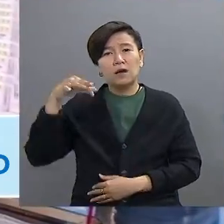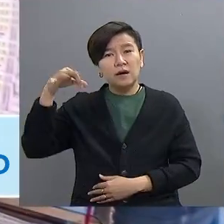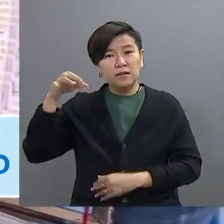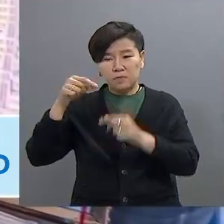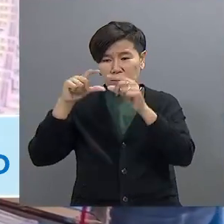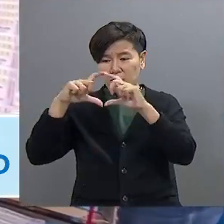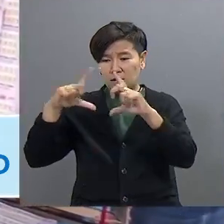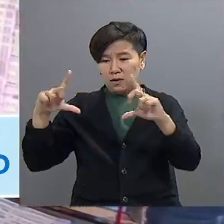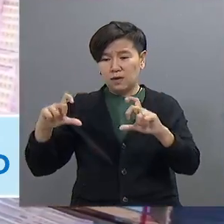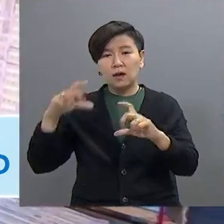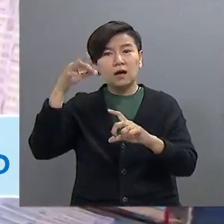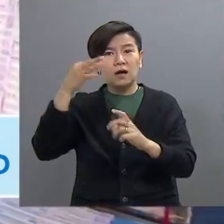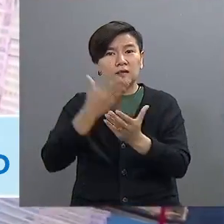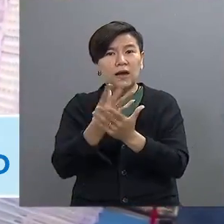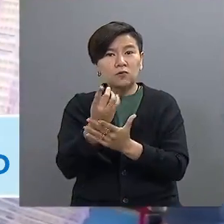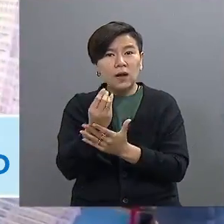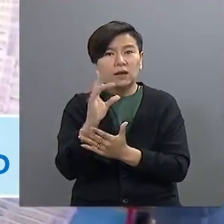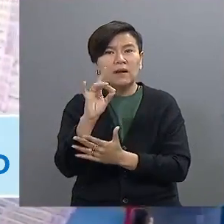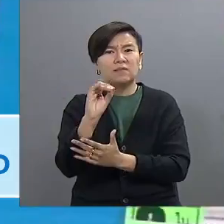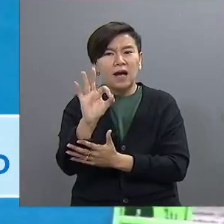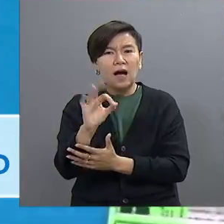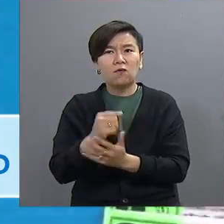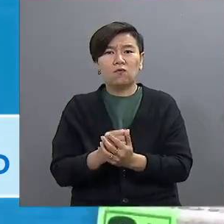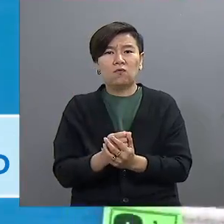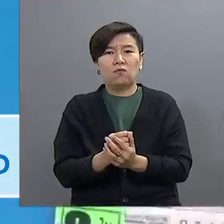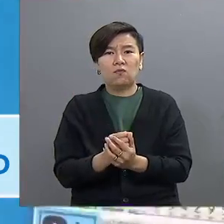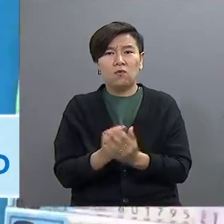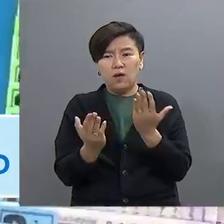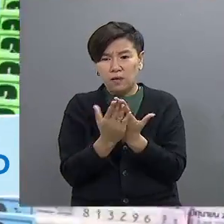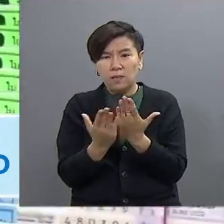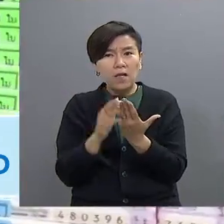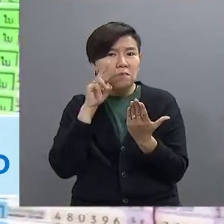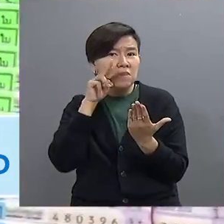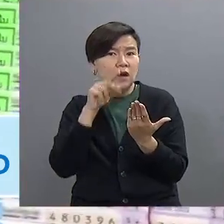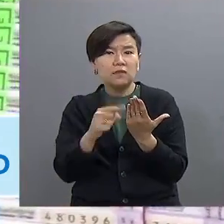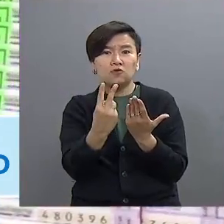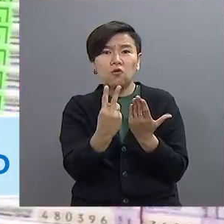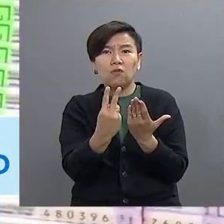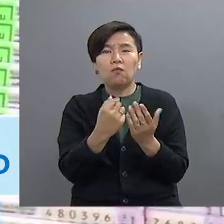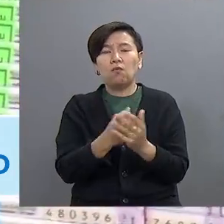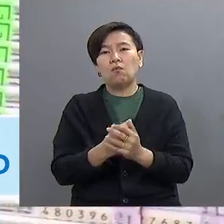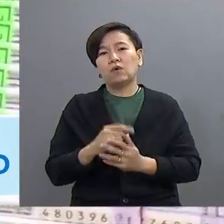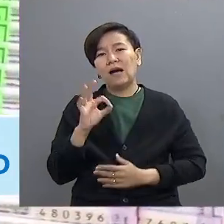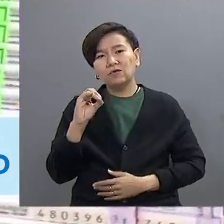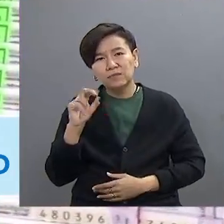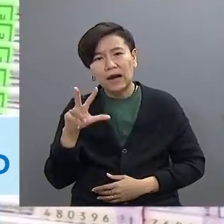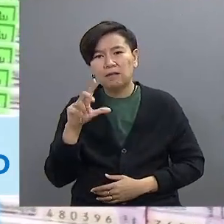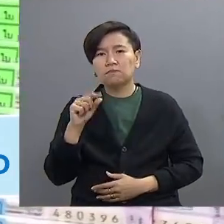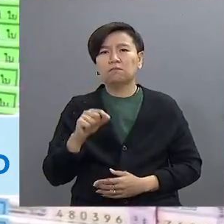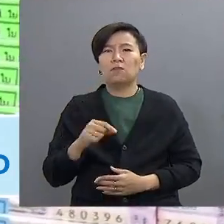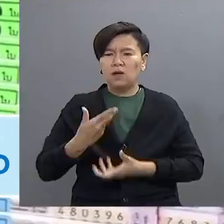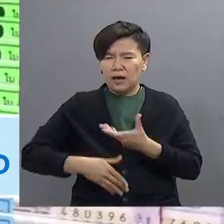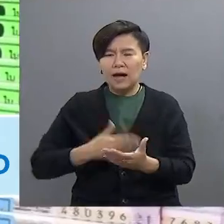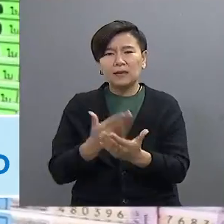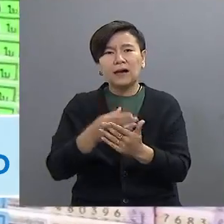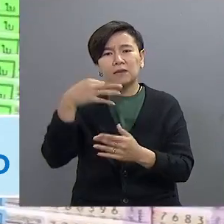แล้วเลขชุด2ใบรับมาก็ปาเข้าไป92ถึง93บาทแล้วก็ต้องเอามาขายใบละ100เหมือนเดิมนะ